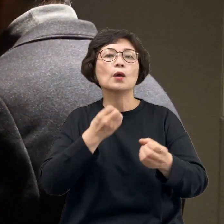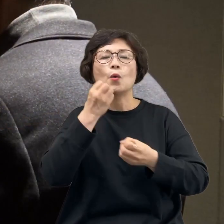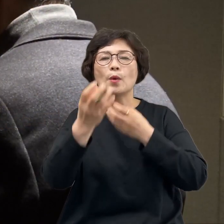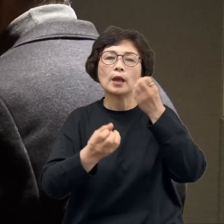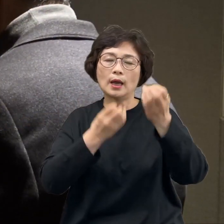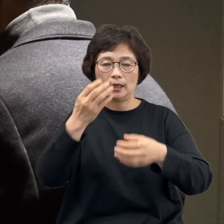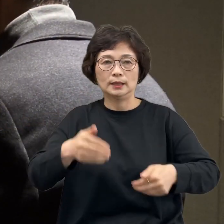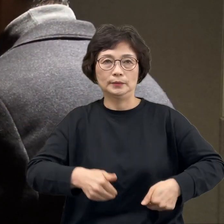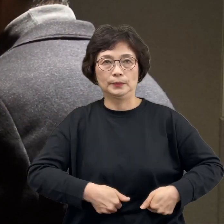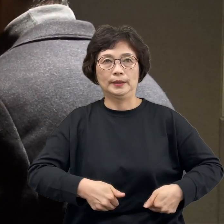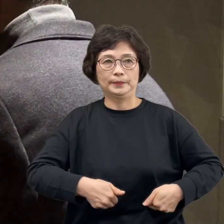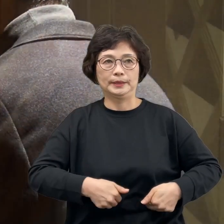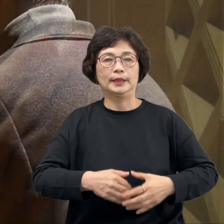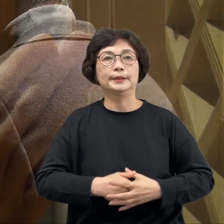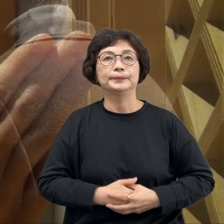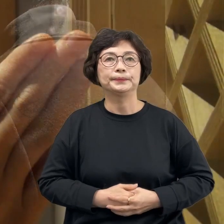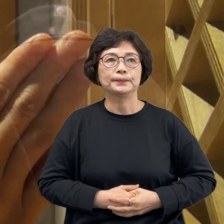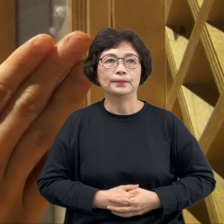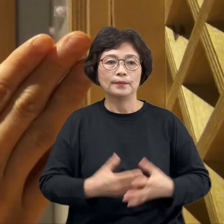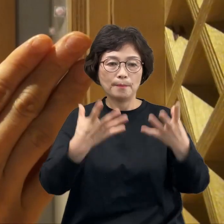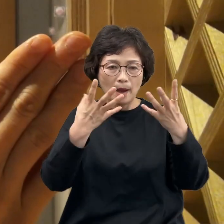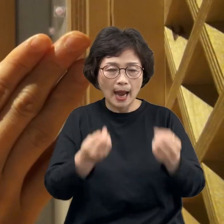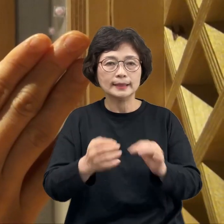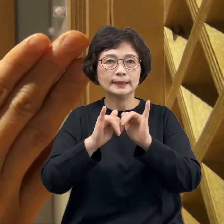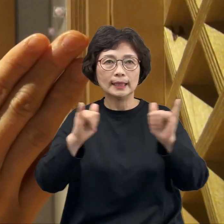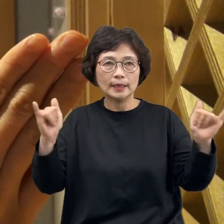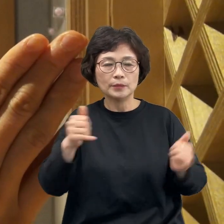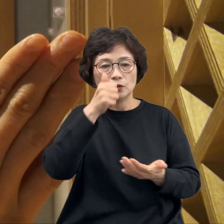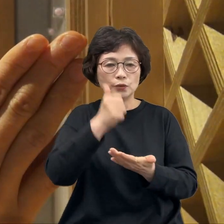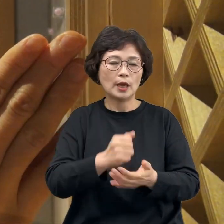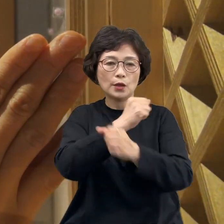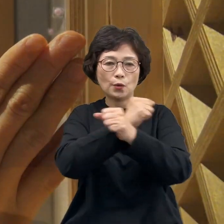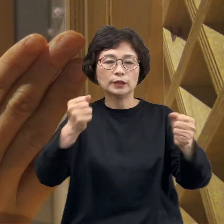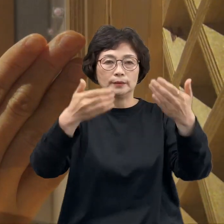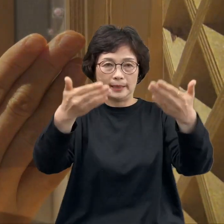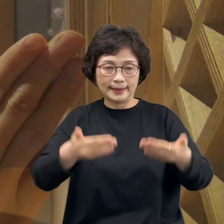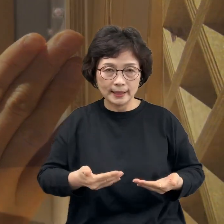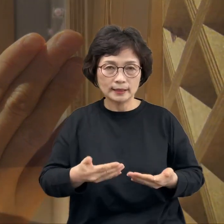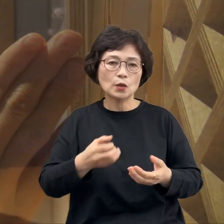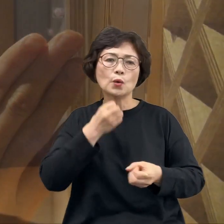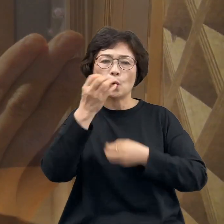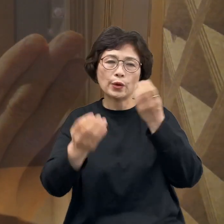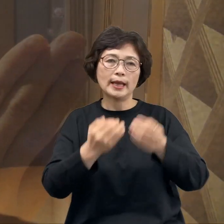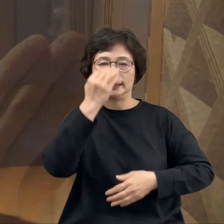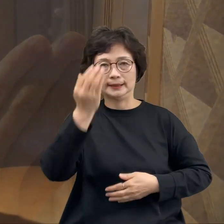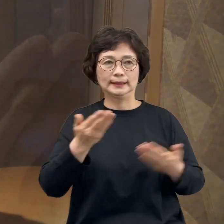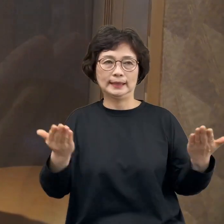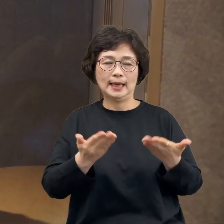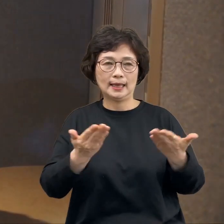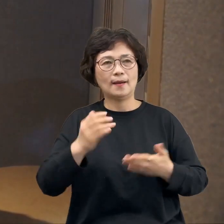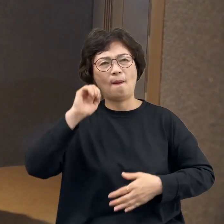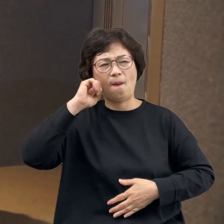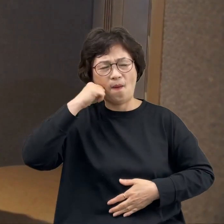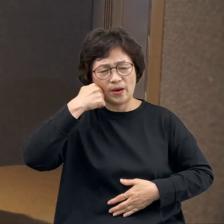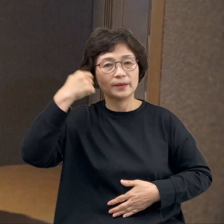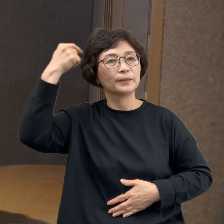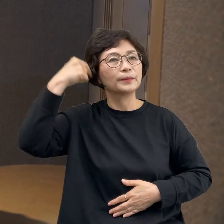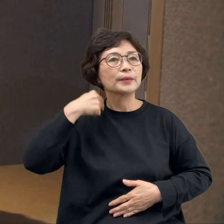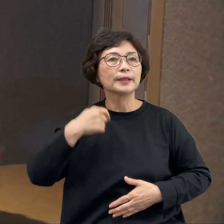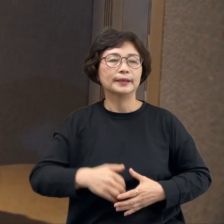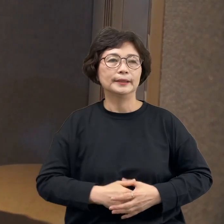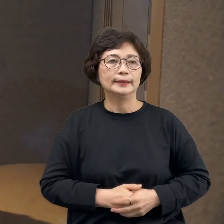명료하고 정확하게 해야 합니다. 많은 사람이 죄를 용서받는 성사인 고해성사를